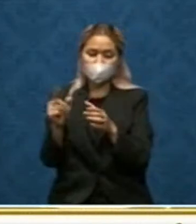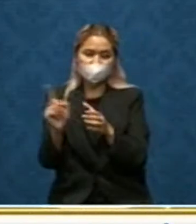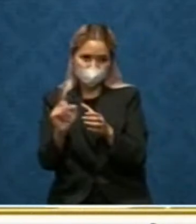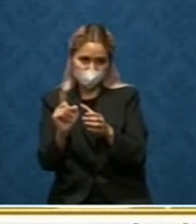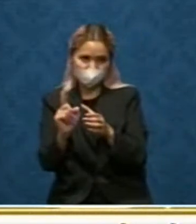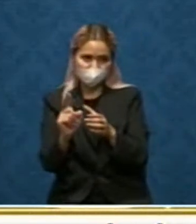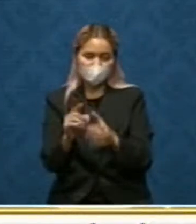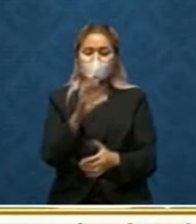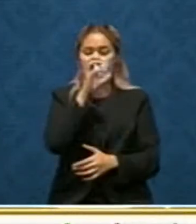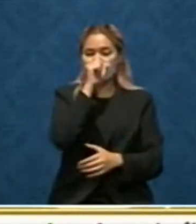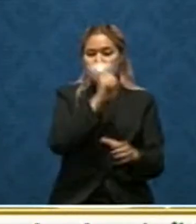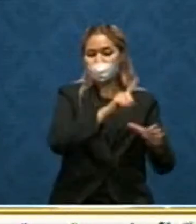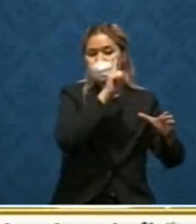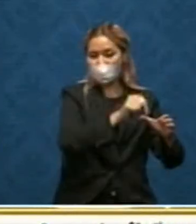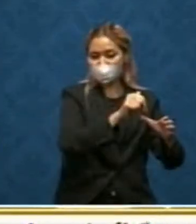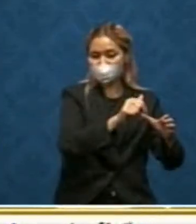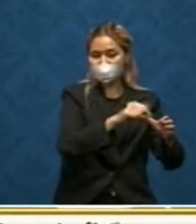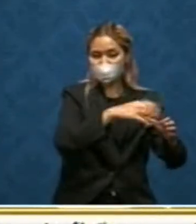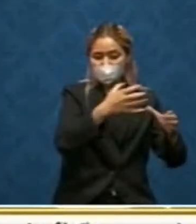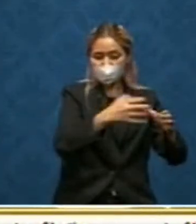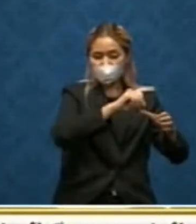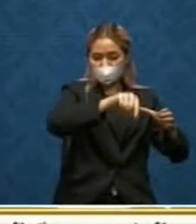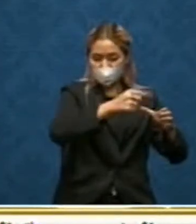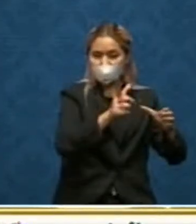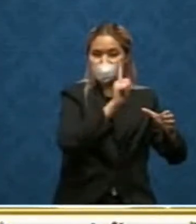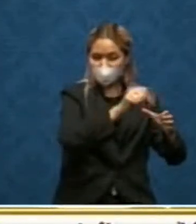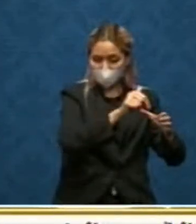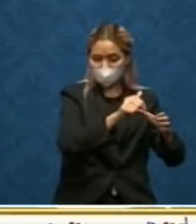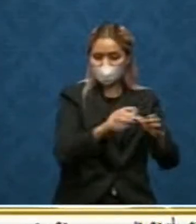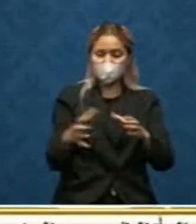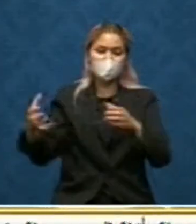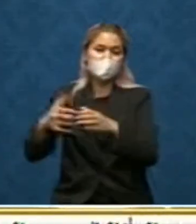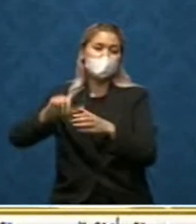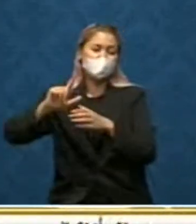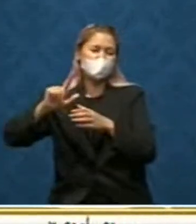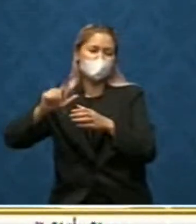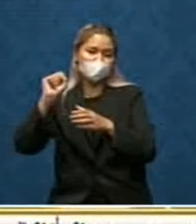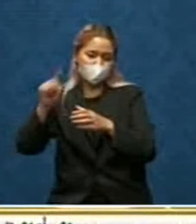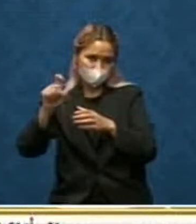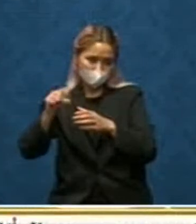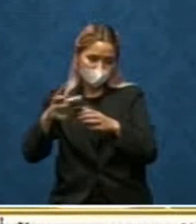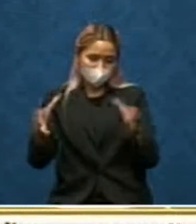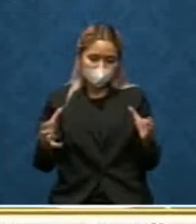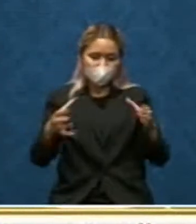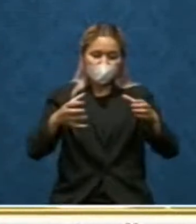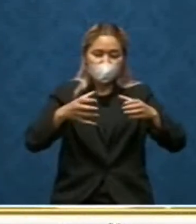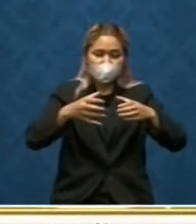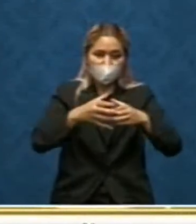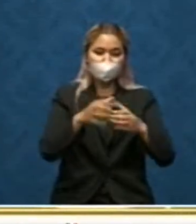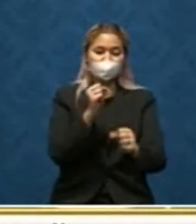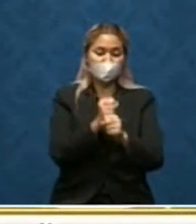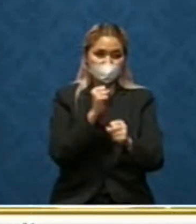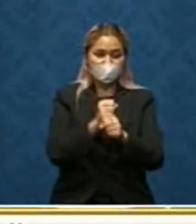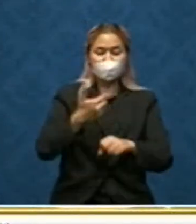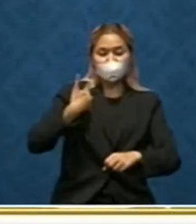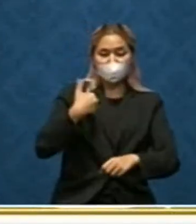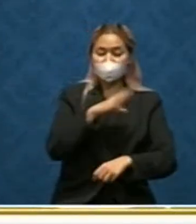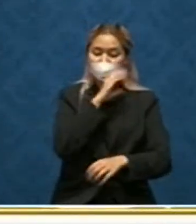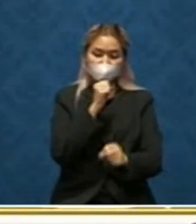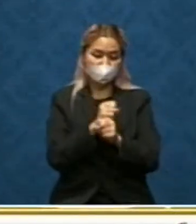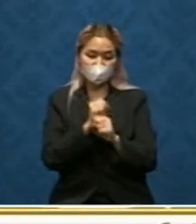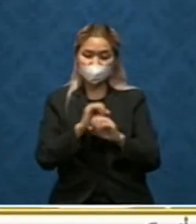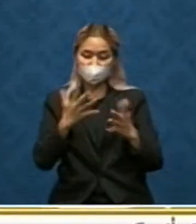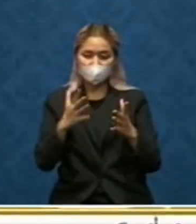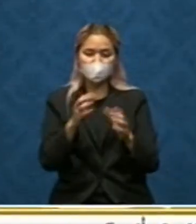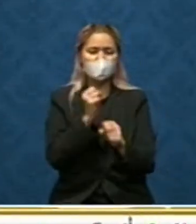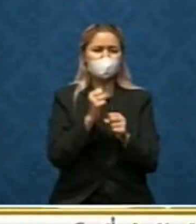หลักกับเร่ดวนมาจับกลมกันแล้วจะชี้ดูถามท่านว่า ข้อนี้ทำไมทำไมไม่ทำ แล้ทำ